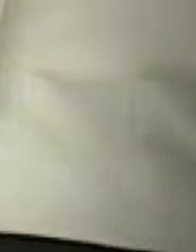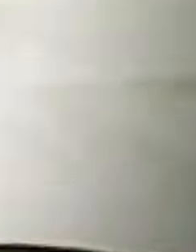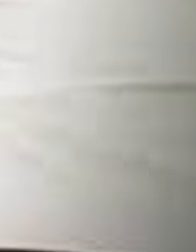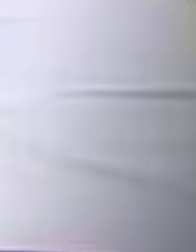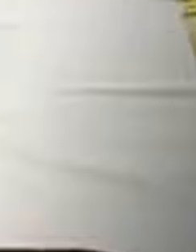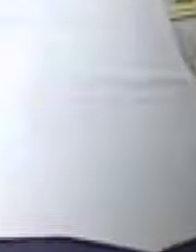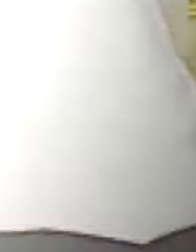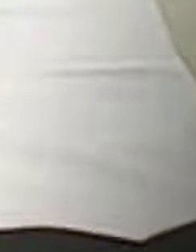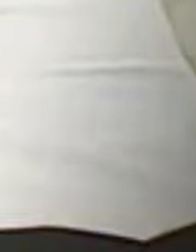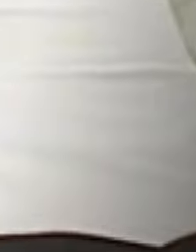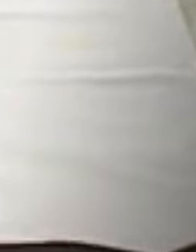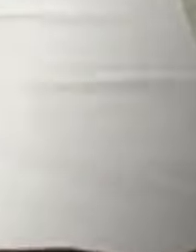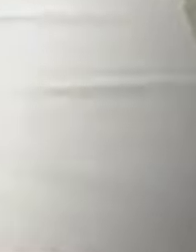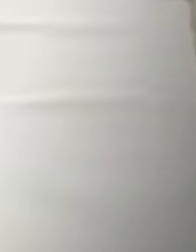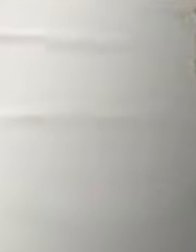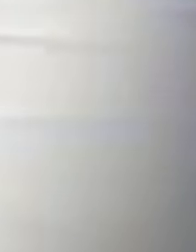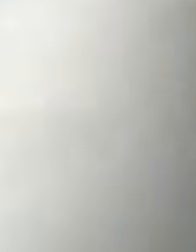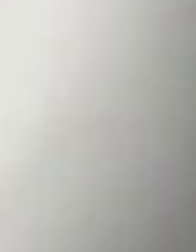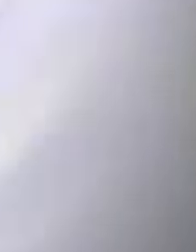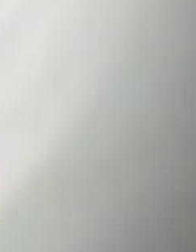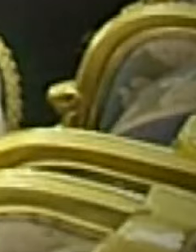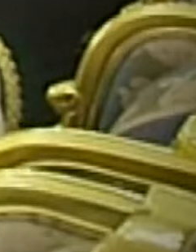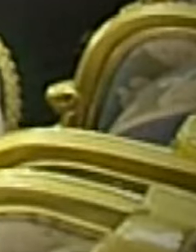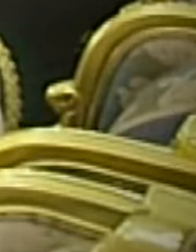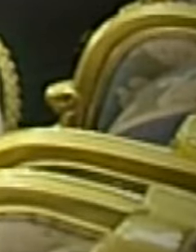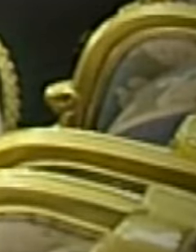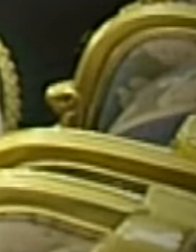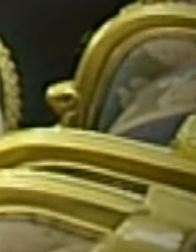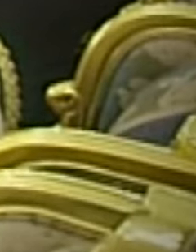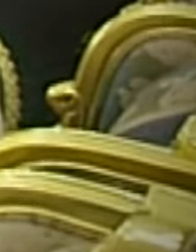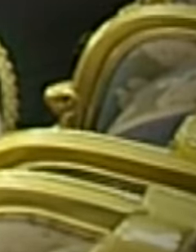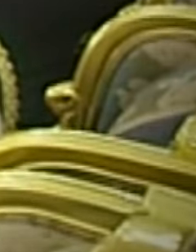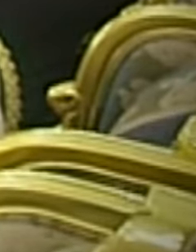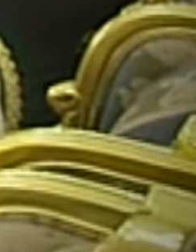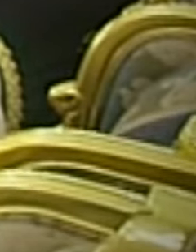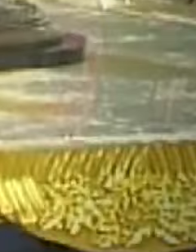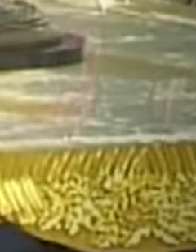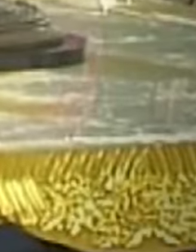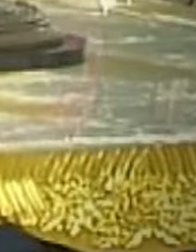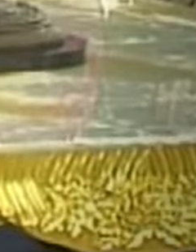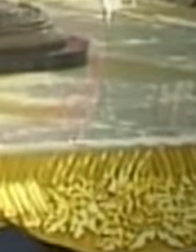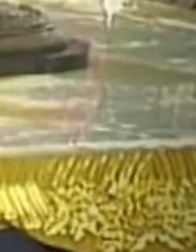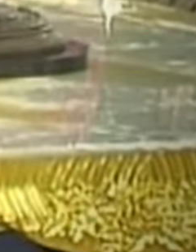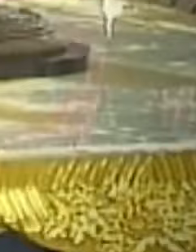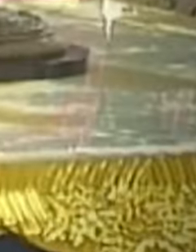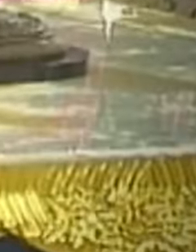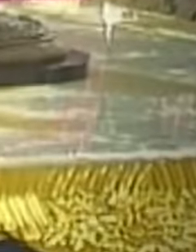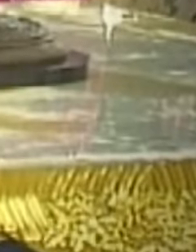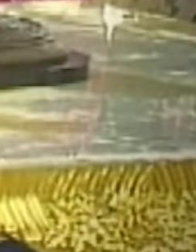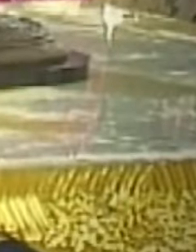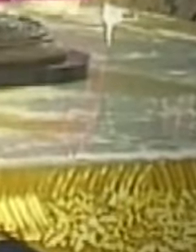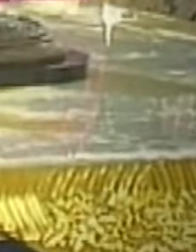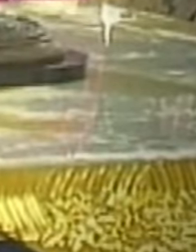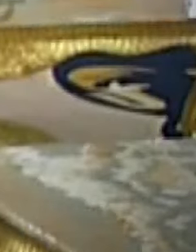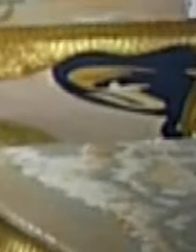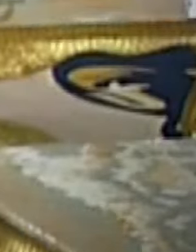Maha Mulia Sultan Ibrahim sebagai Sultan Yang di-Pertuan bagi negeri dan jajahan takluk Johor Darul Ta'zim kelima